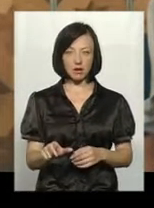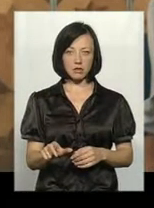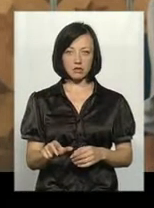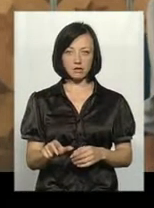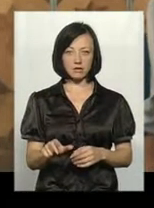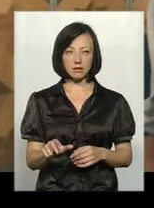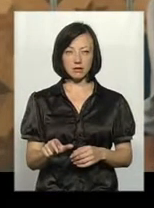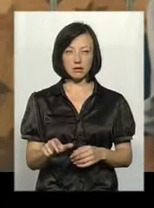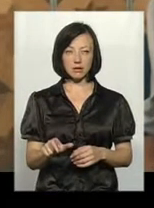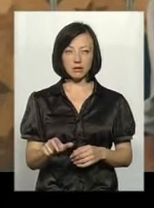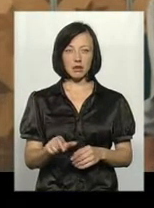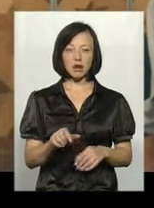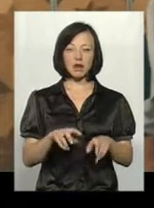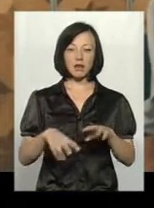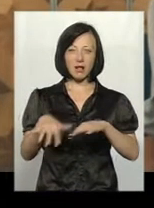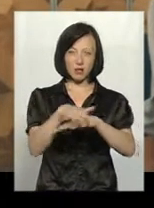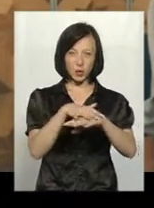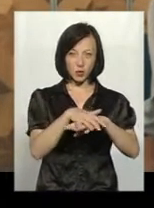як людських